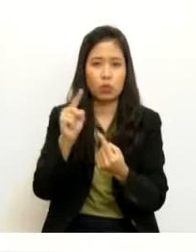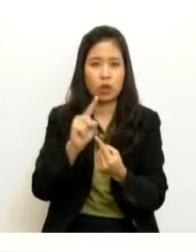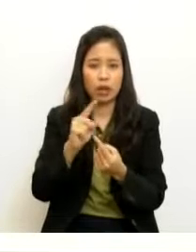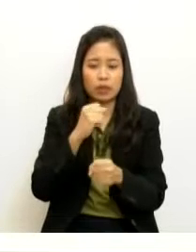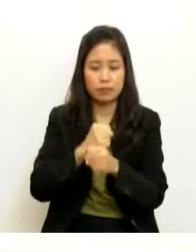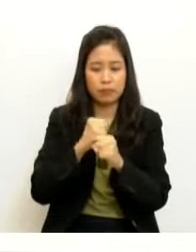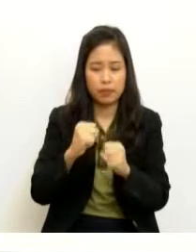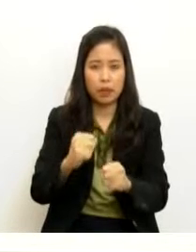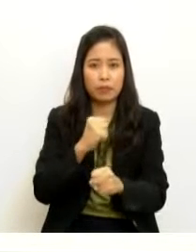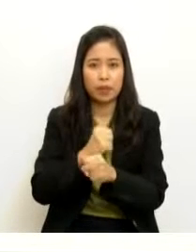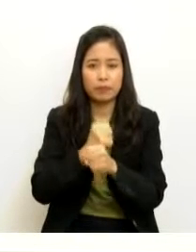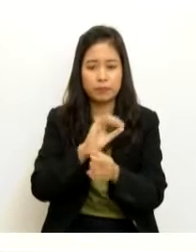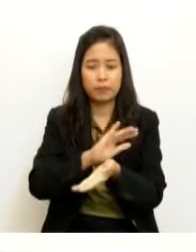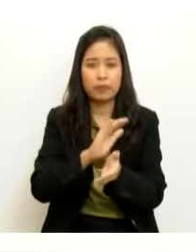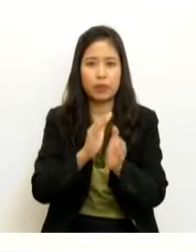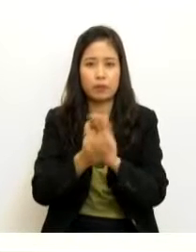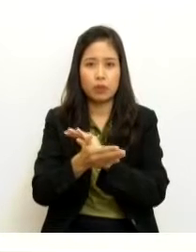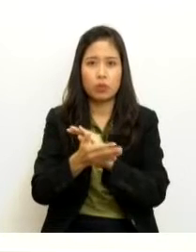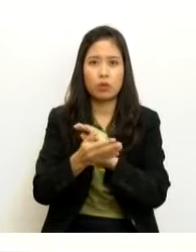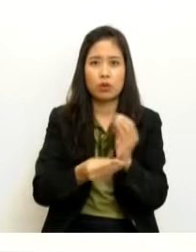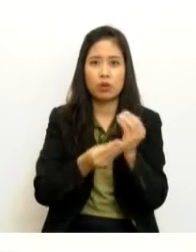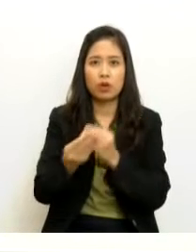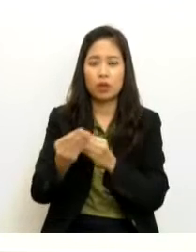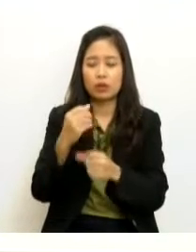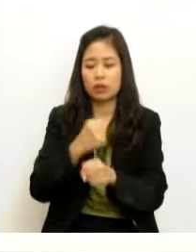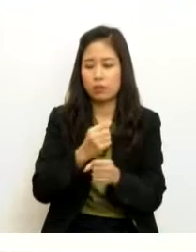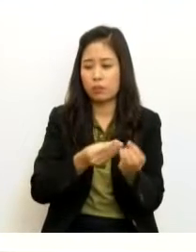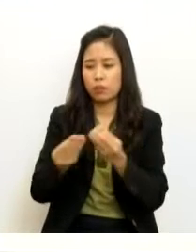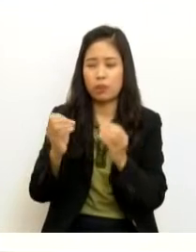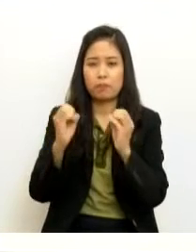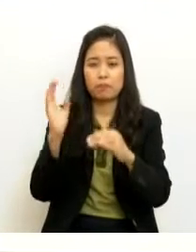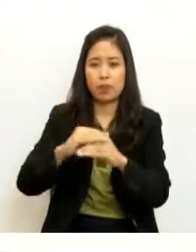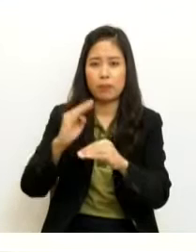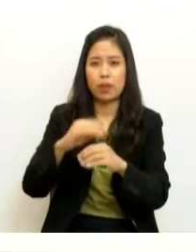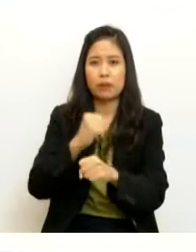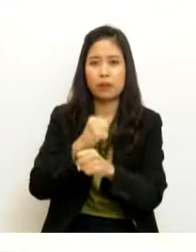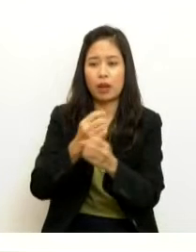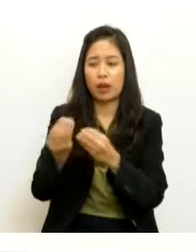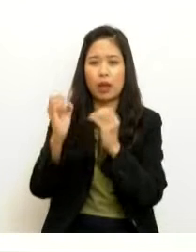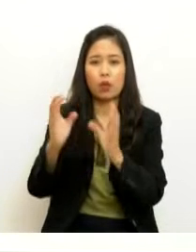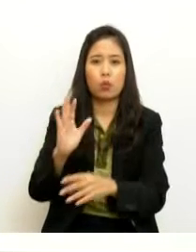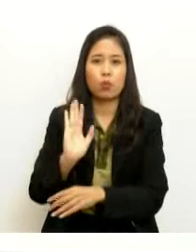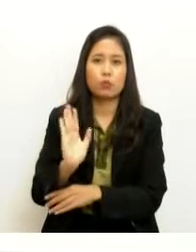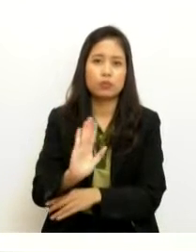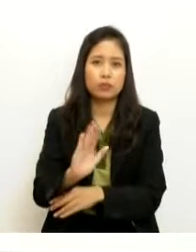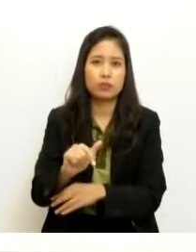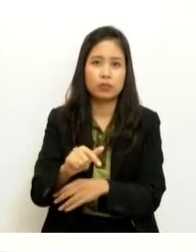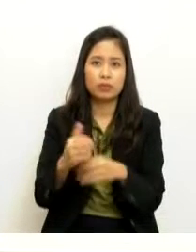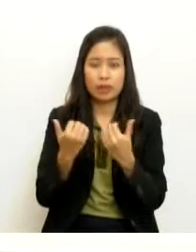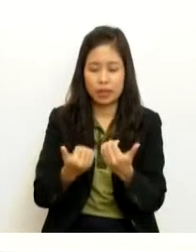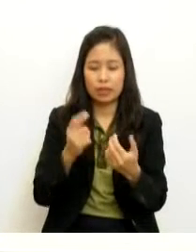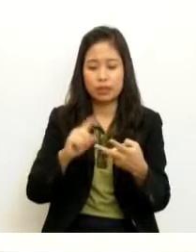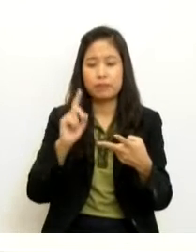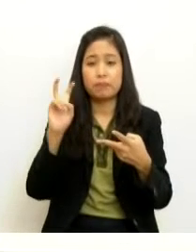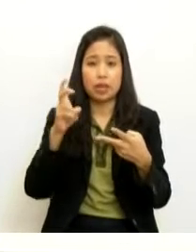ที่มุ่งเน้นไปสู่คุณภาพโดยไม่สร้างภาระอะไรให้กับคุณครูโดยเอาเด็กเป็นตัวตั้งอันนี้ก็เป็นเรื่องที่สองที่ผ